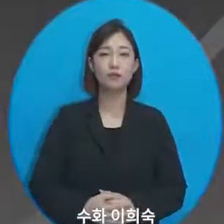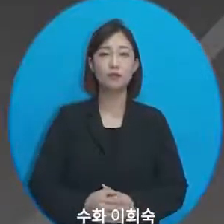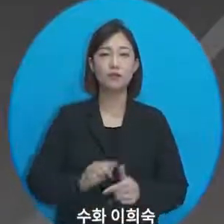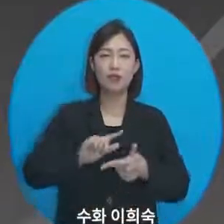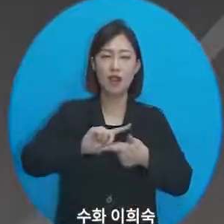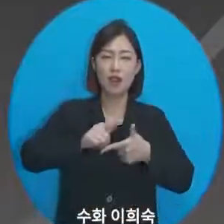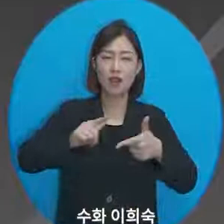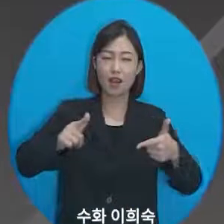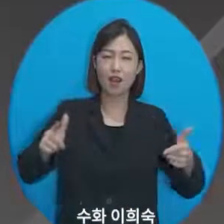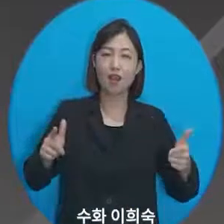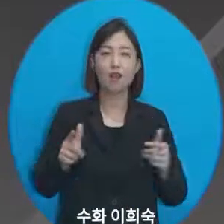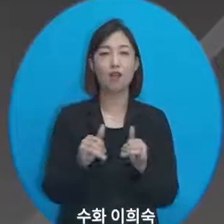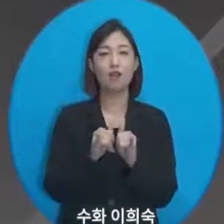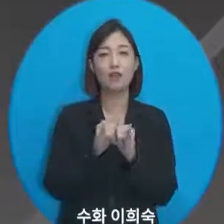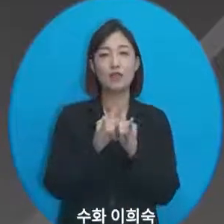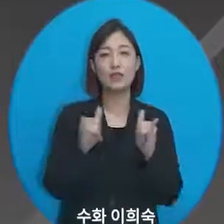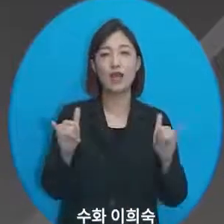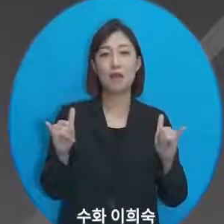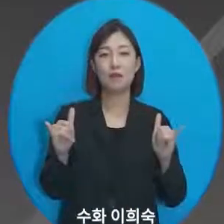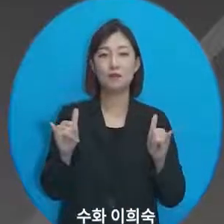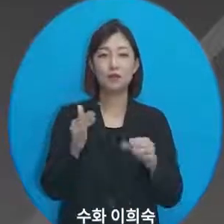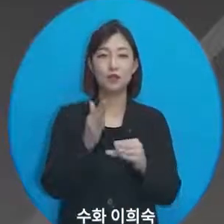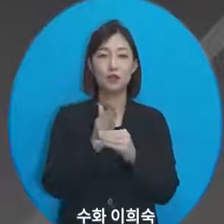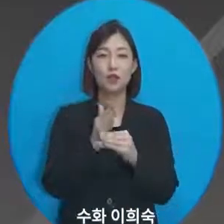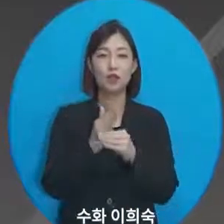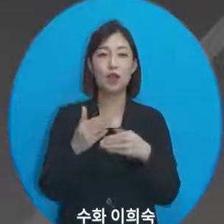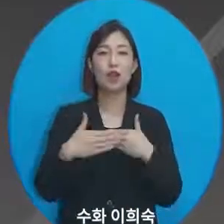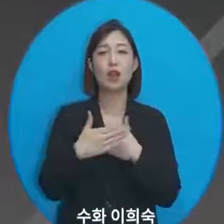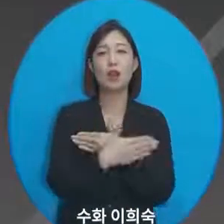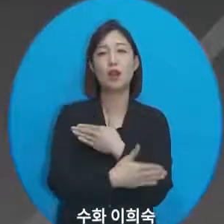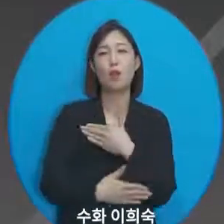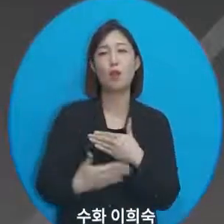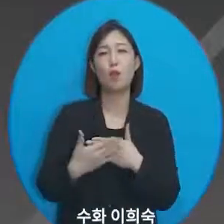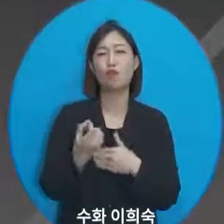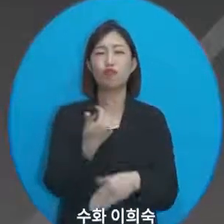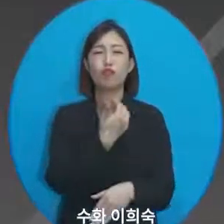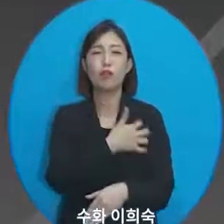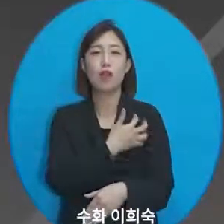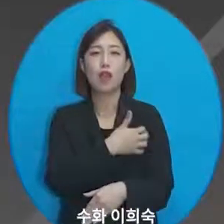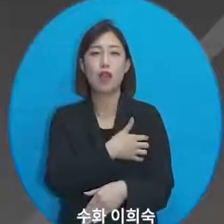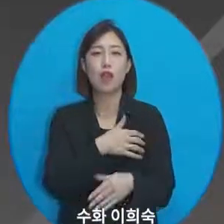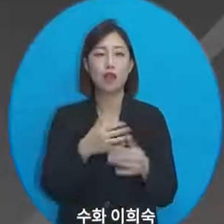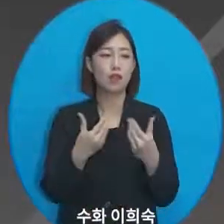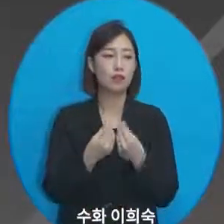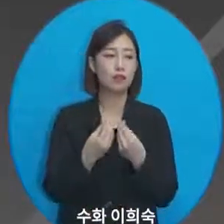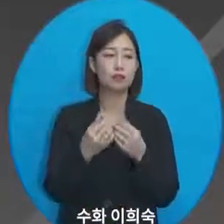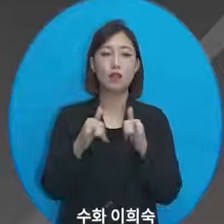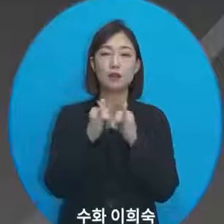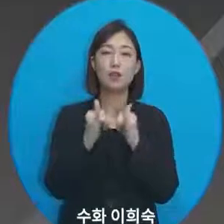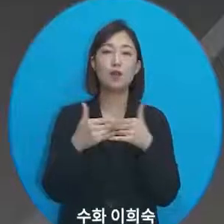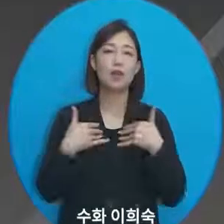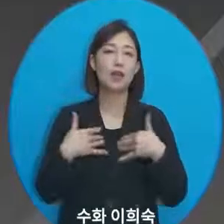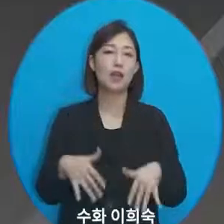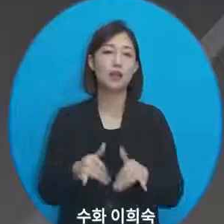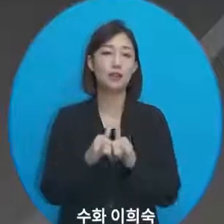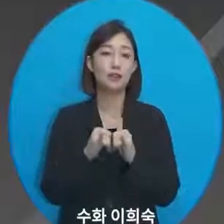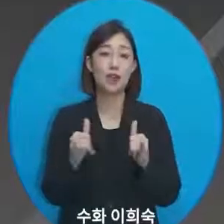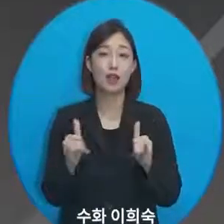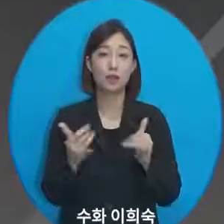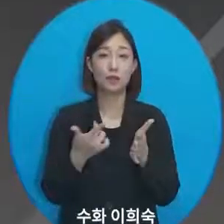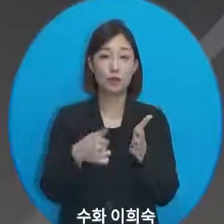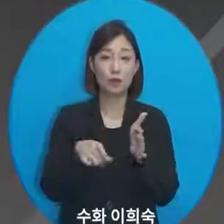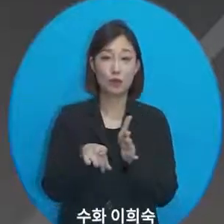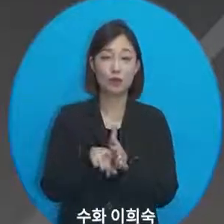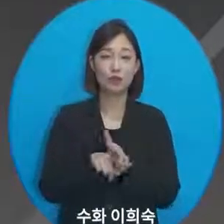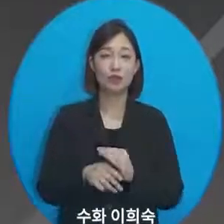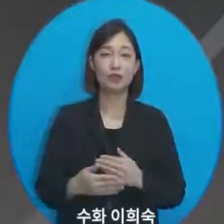다양한 사용자 가운데 몸이 불편한 소위 이제 사회적 약자 가운데서도 물리적 환경을 이용하는 데 있어서는 신체적